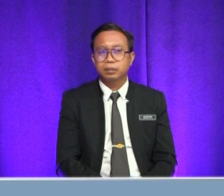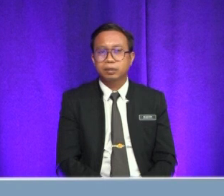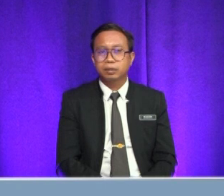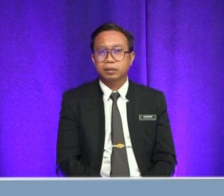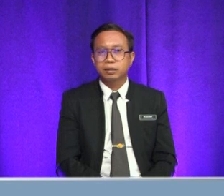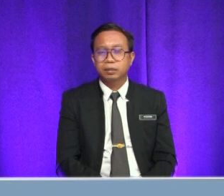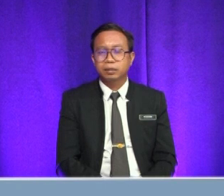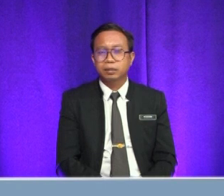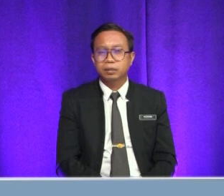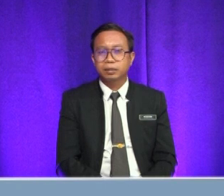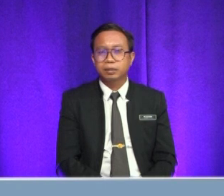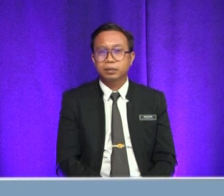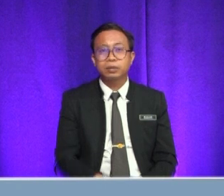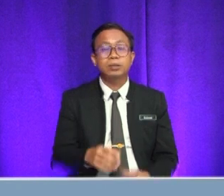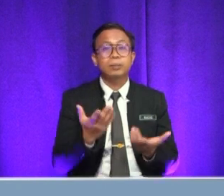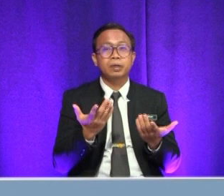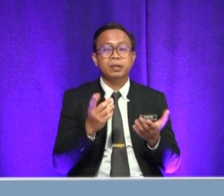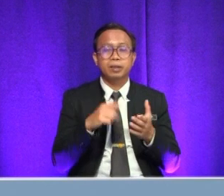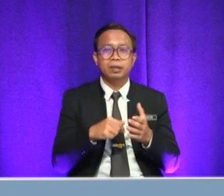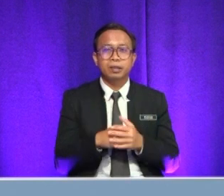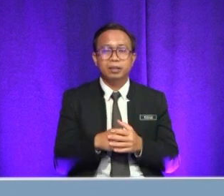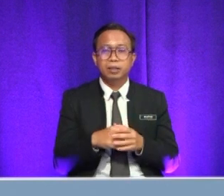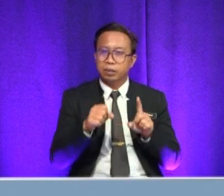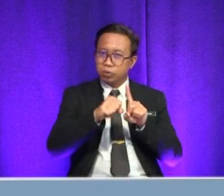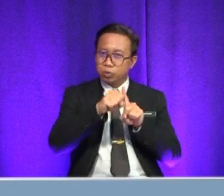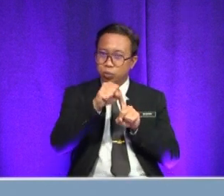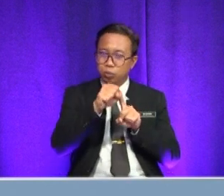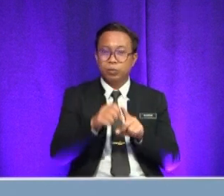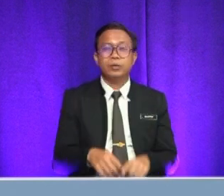Sensor. Bukan. Sensor su.